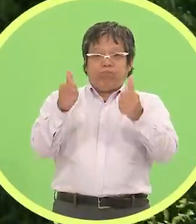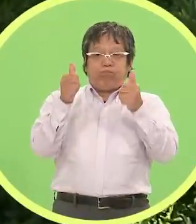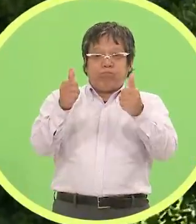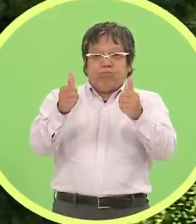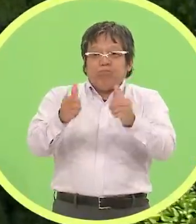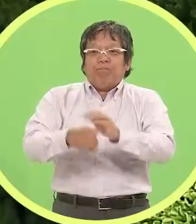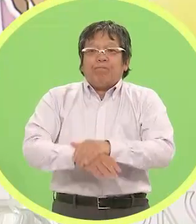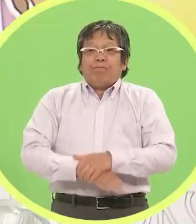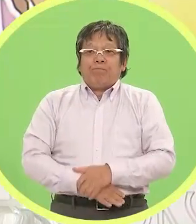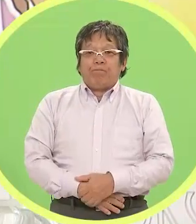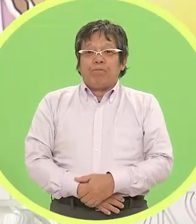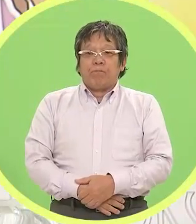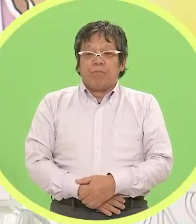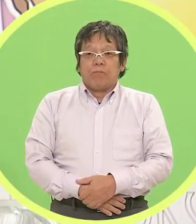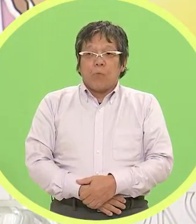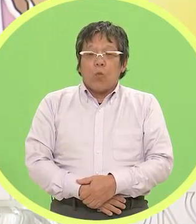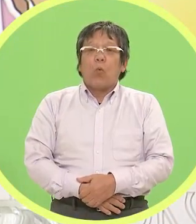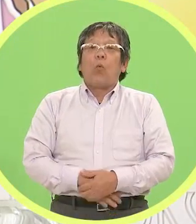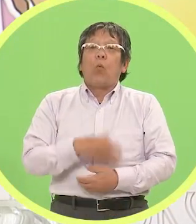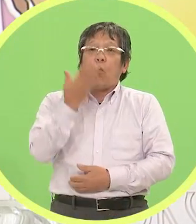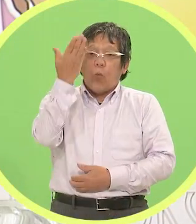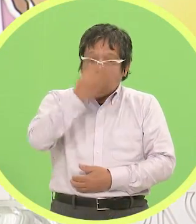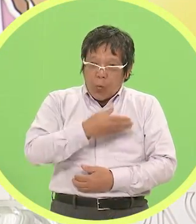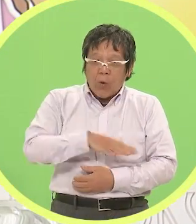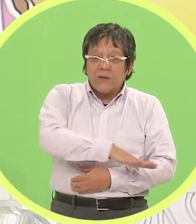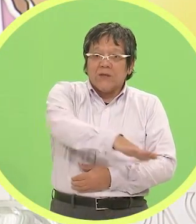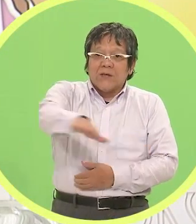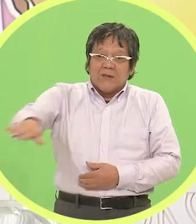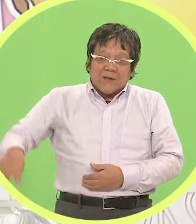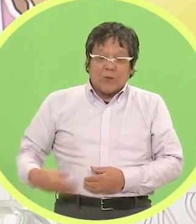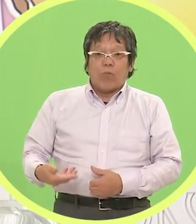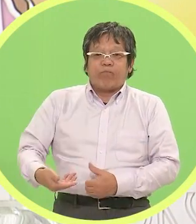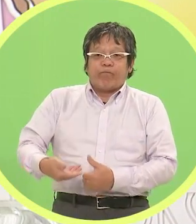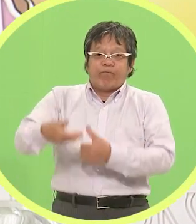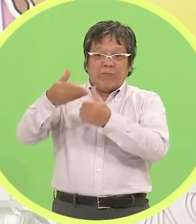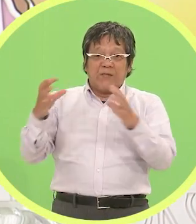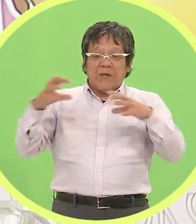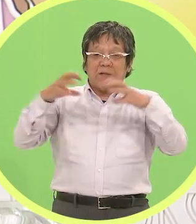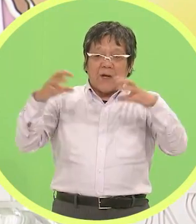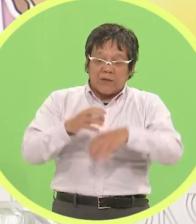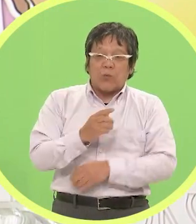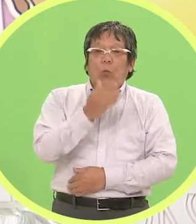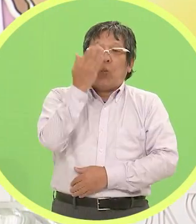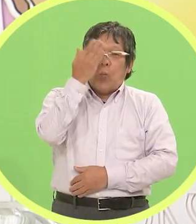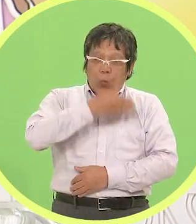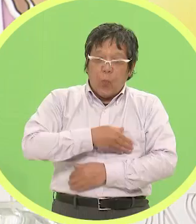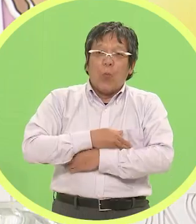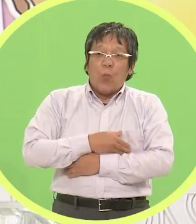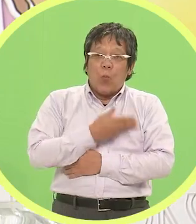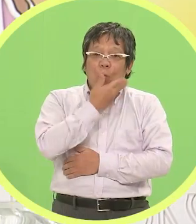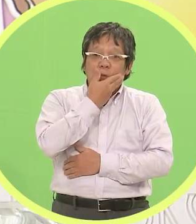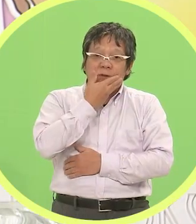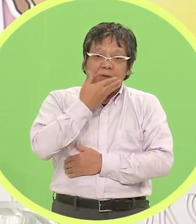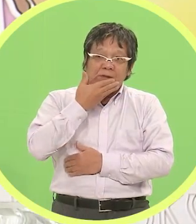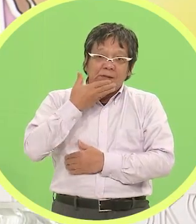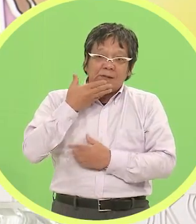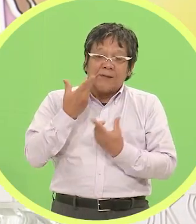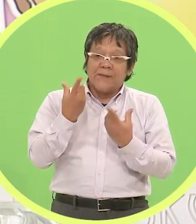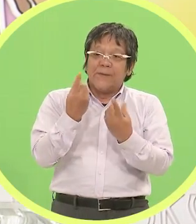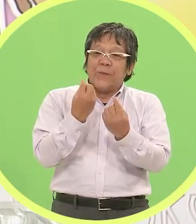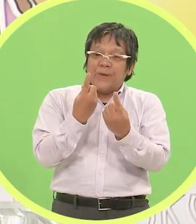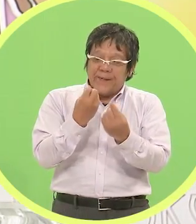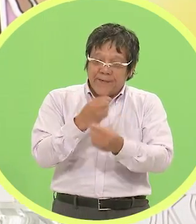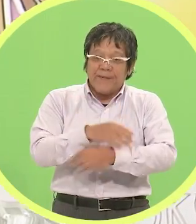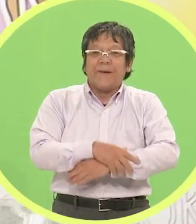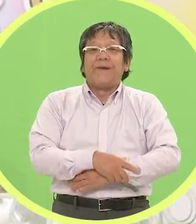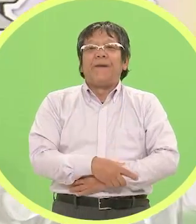しいです。 へえ、広島広域都市圏の郷土推奨産品、なんか美味しそうだ